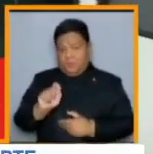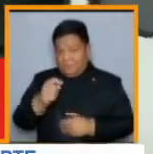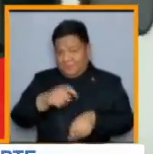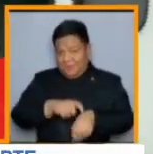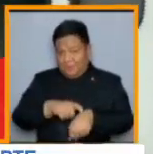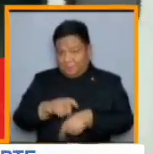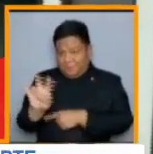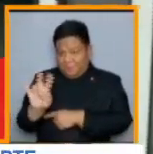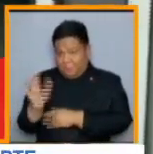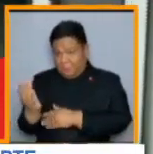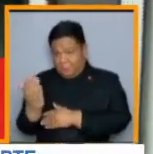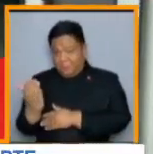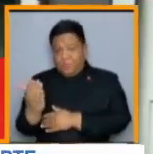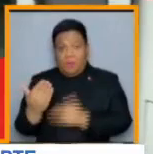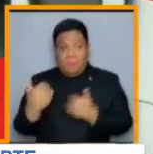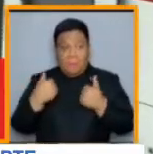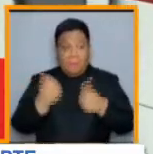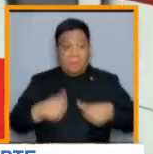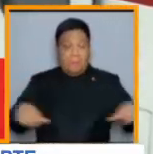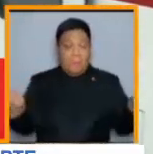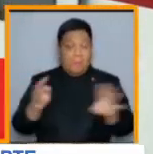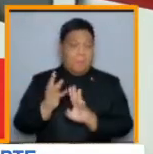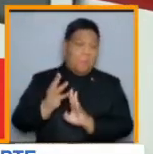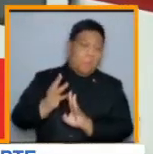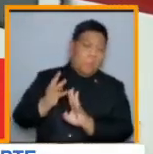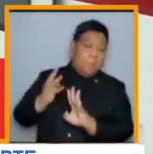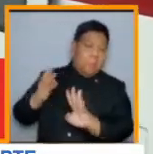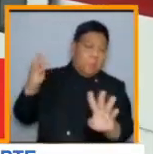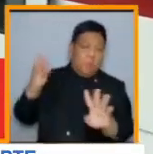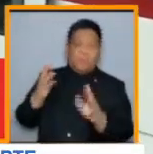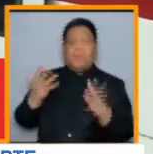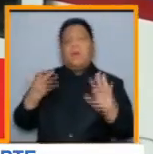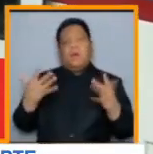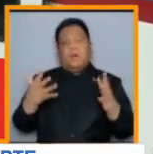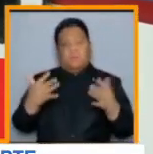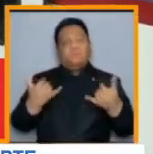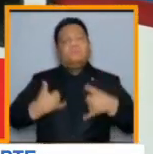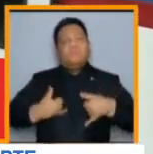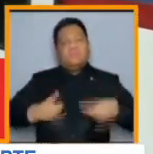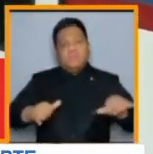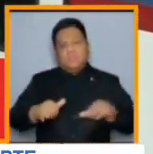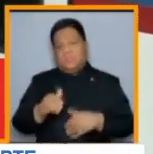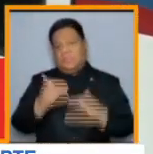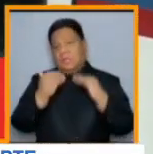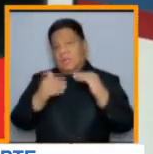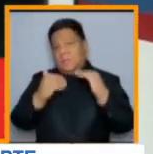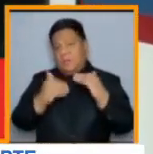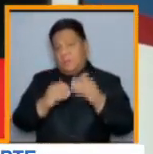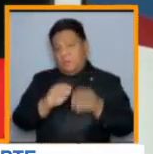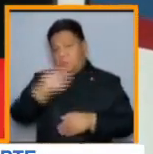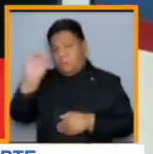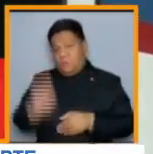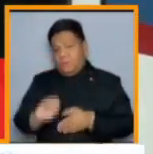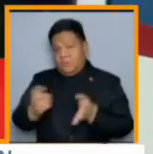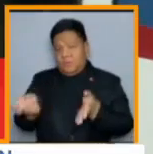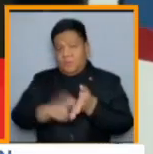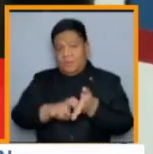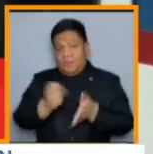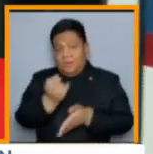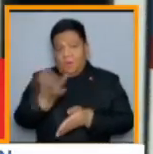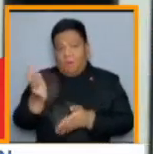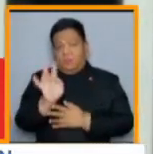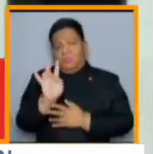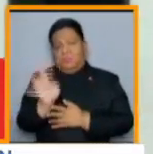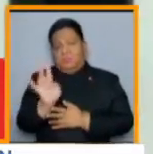pila ng mga pasahero dito sa estasyon. Nananatili po sa 70% ang passenger capacity ng mga tren ng MRT3.